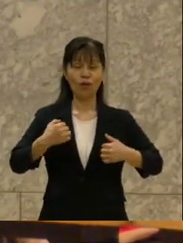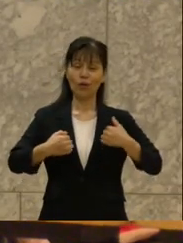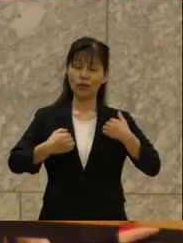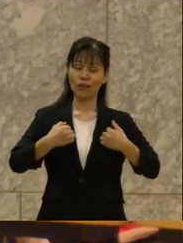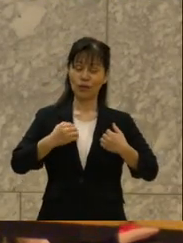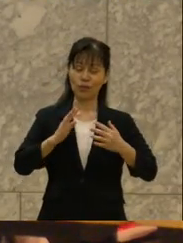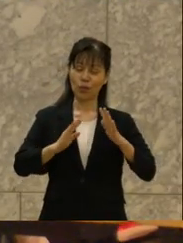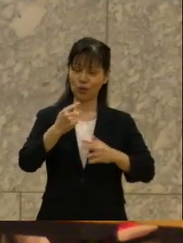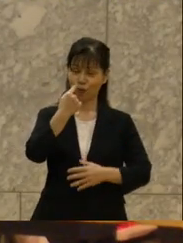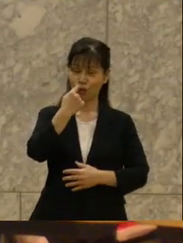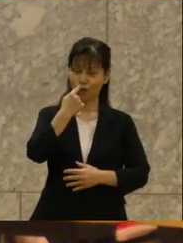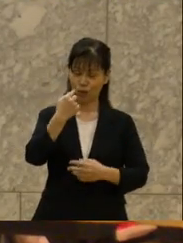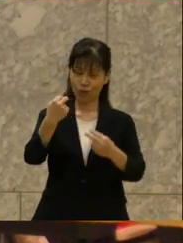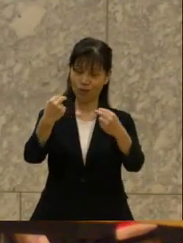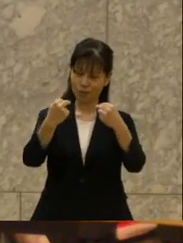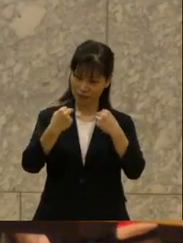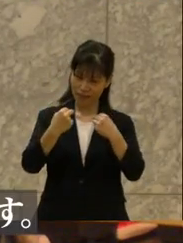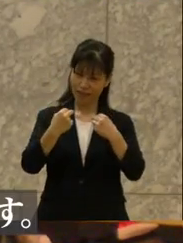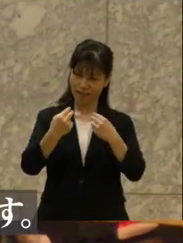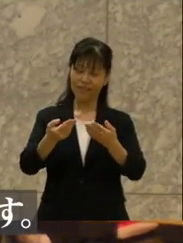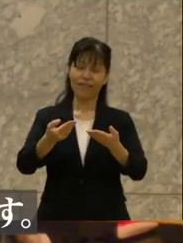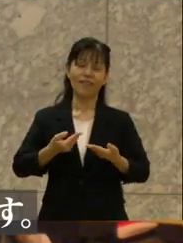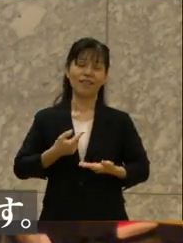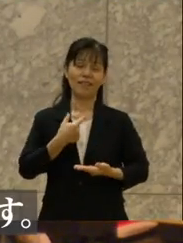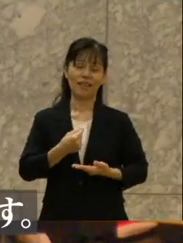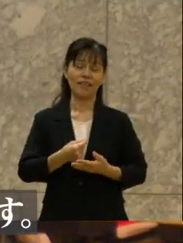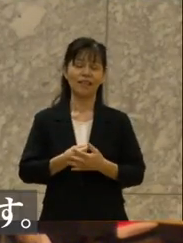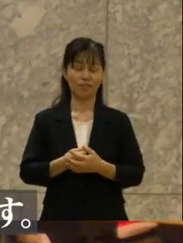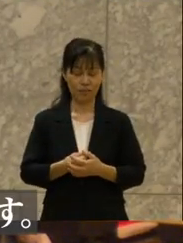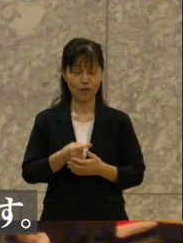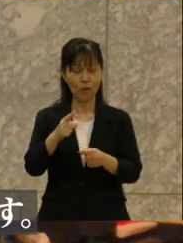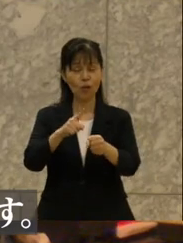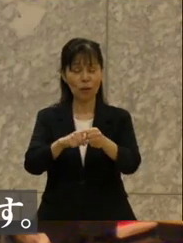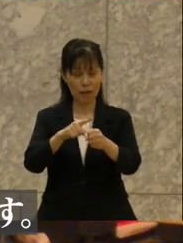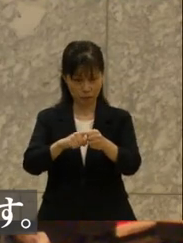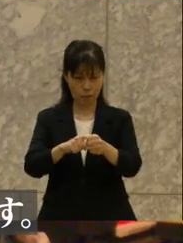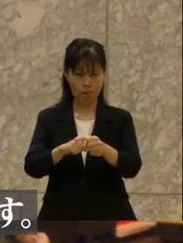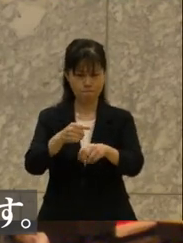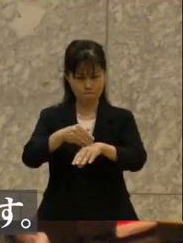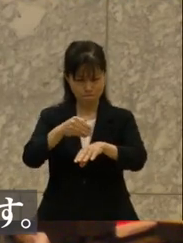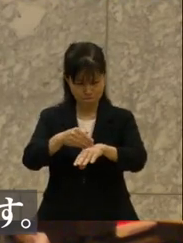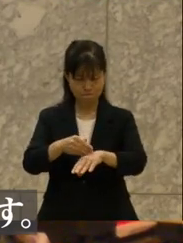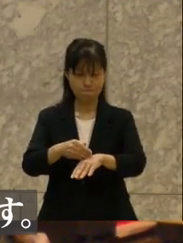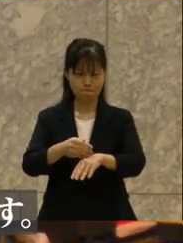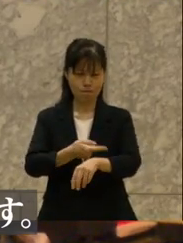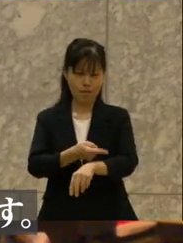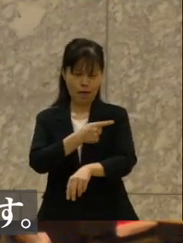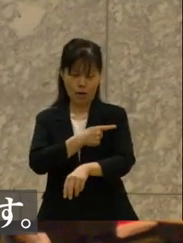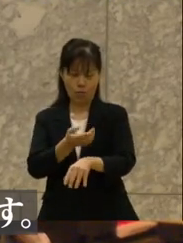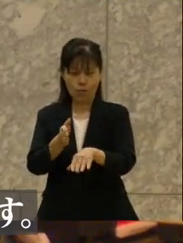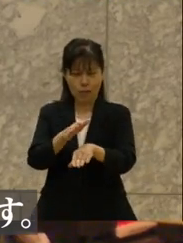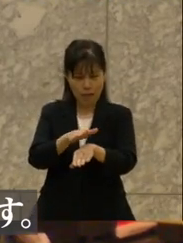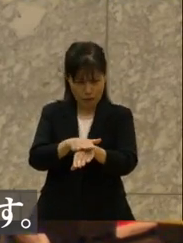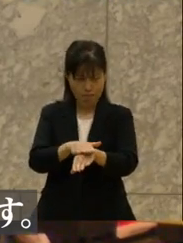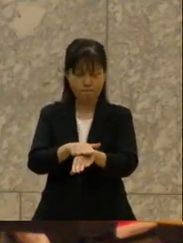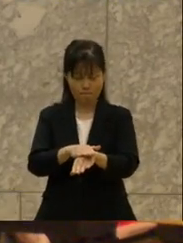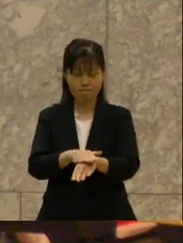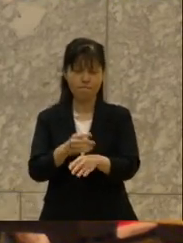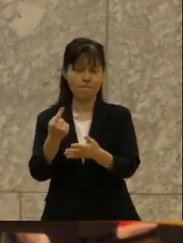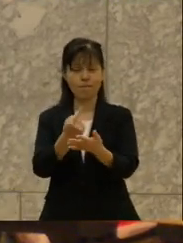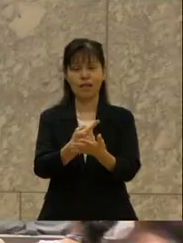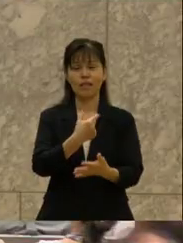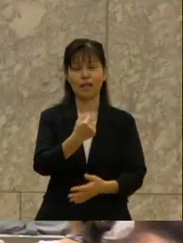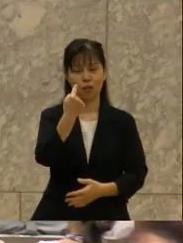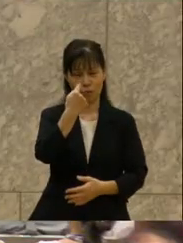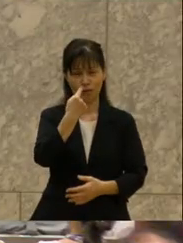でる姿を見ていただけるようにだからこそより力をつけて戻ってこれるようにしたいなと思っています